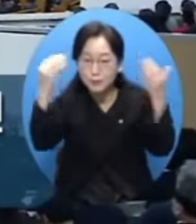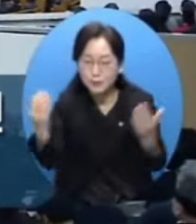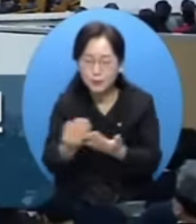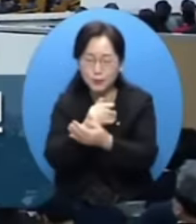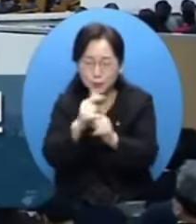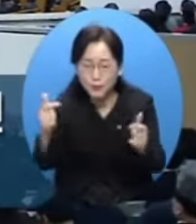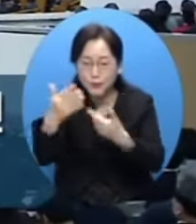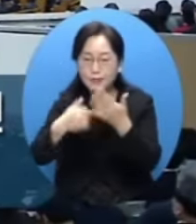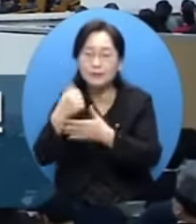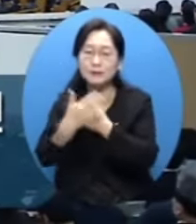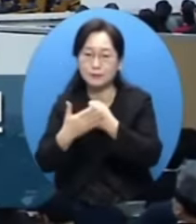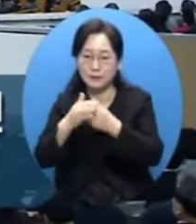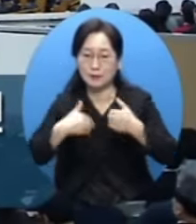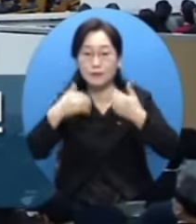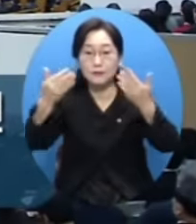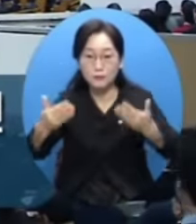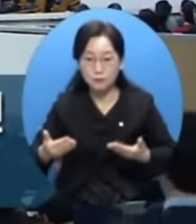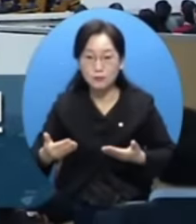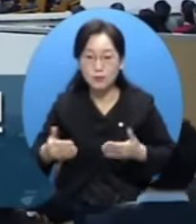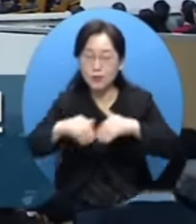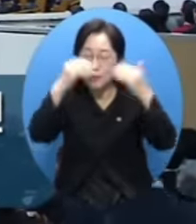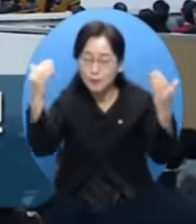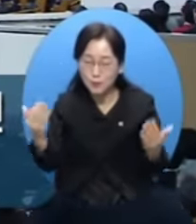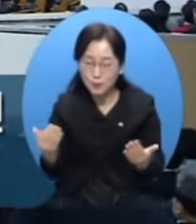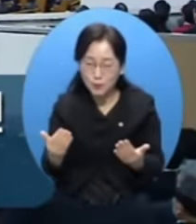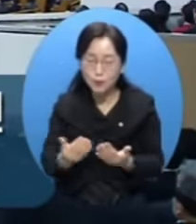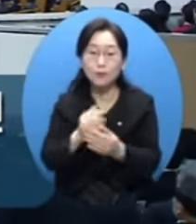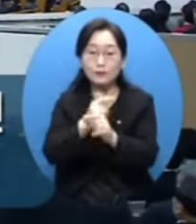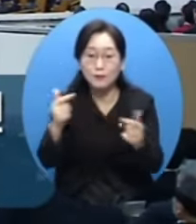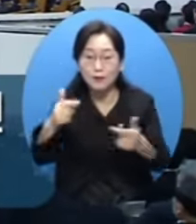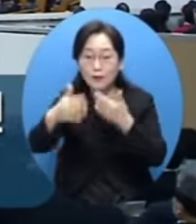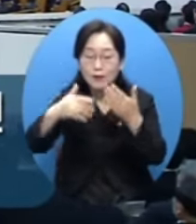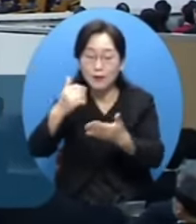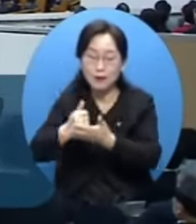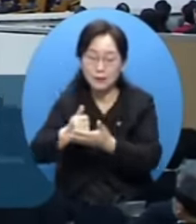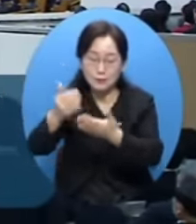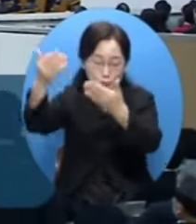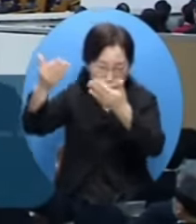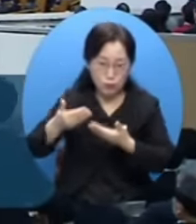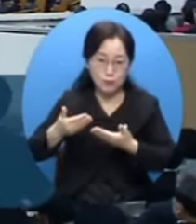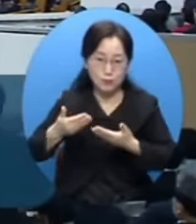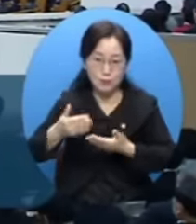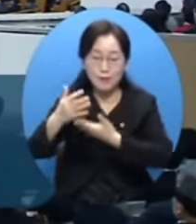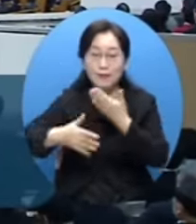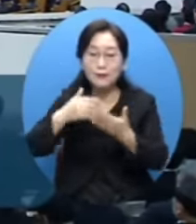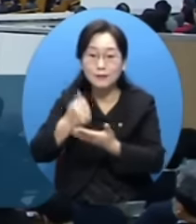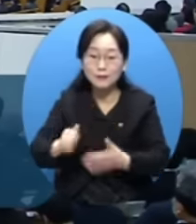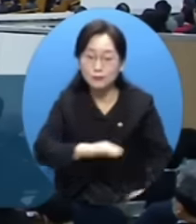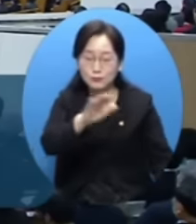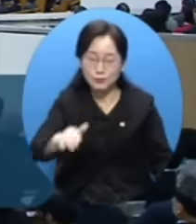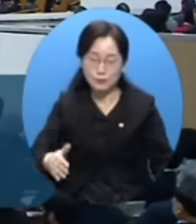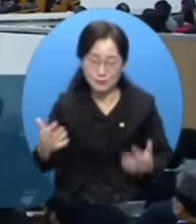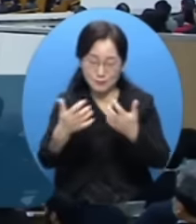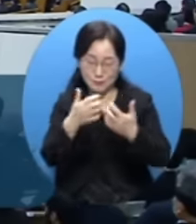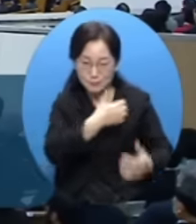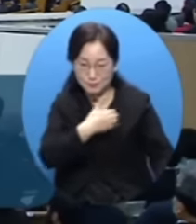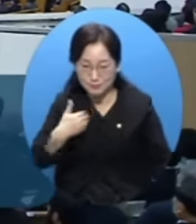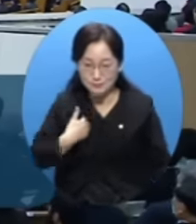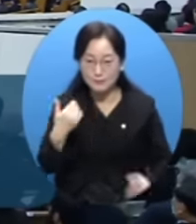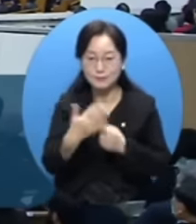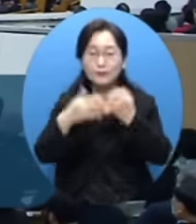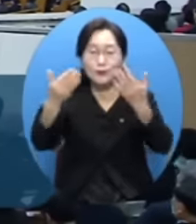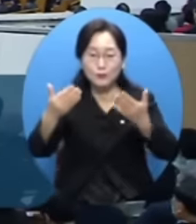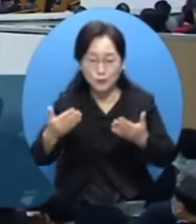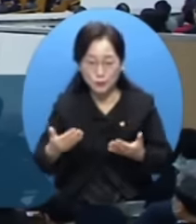은혜입니다. 내게 주어진 모든 것은 하나님으로부터 받은 것입니다. 하나님께서 우리에게 넘치게 은혜를